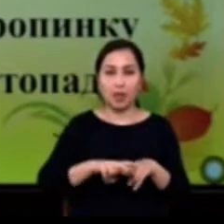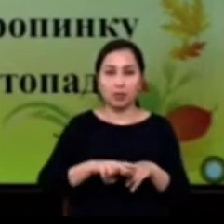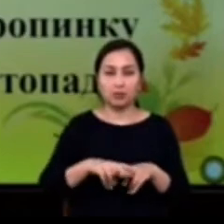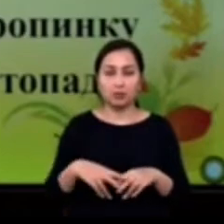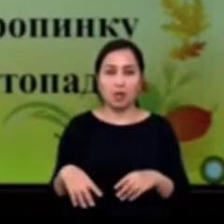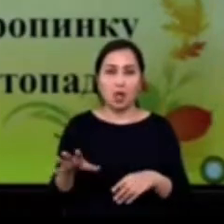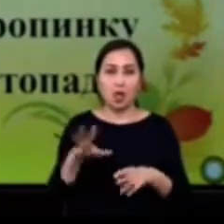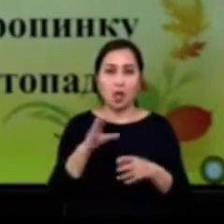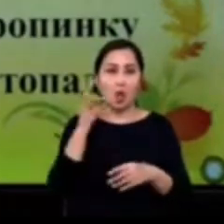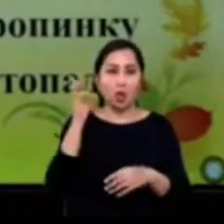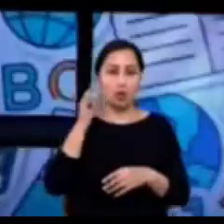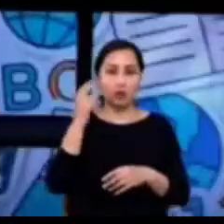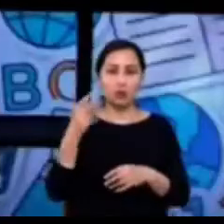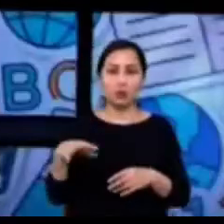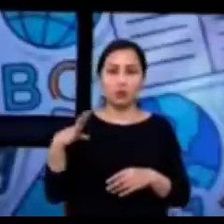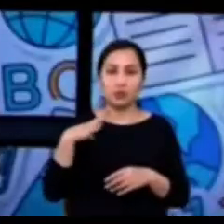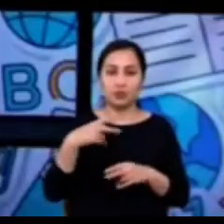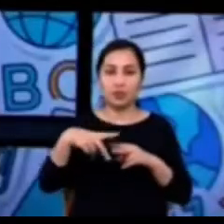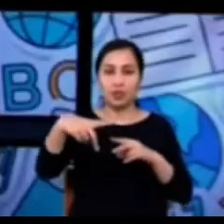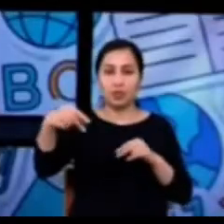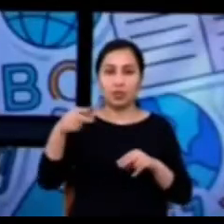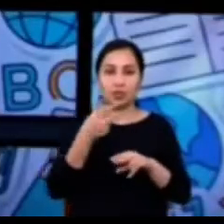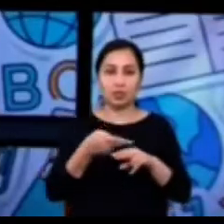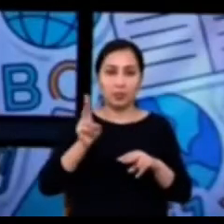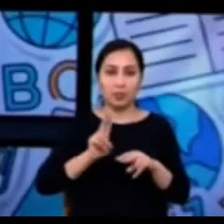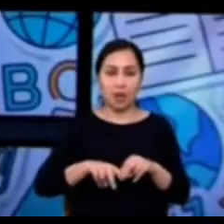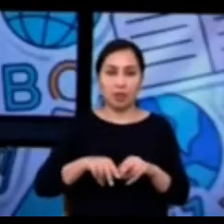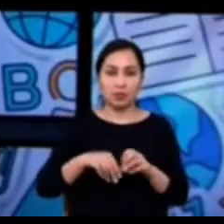осенью бывает листопад.